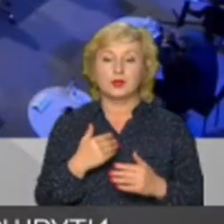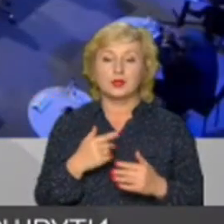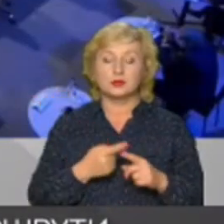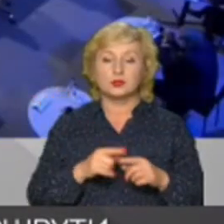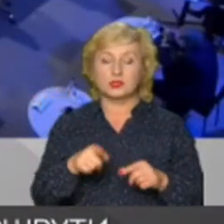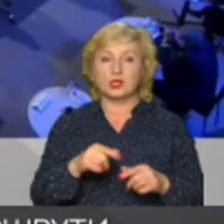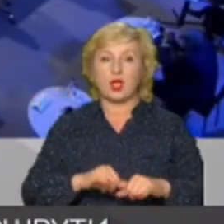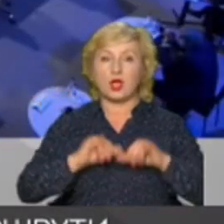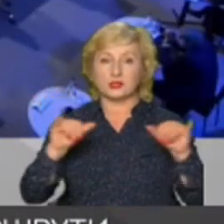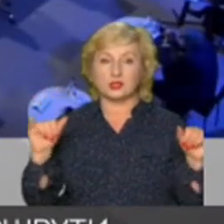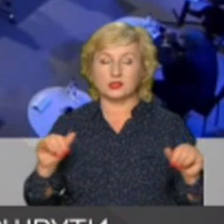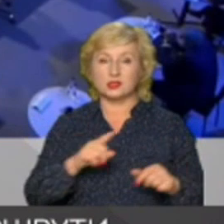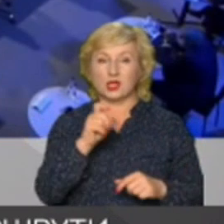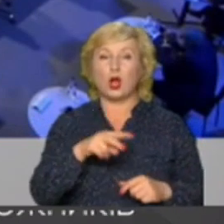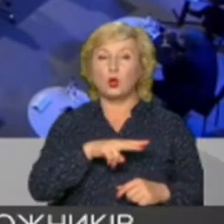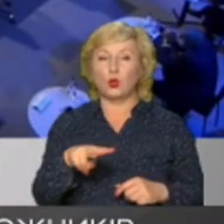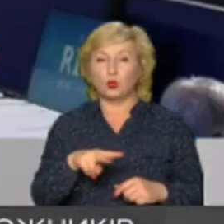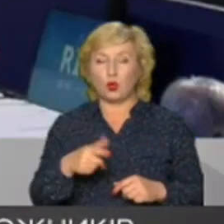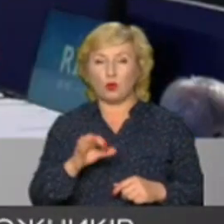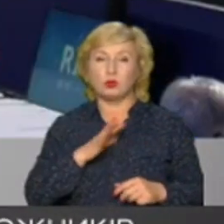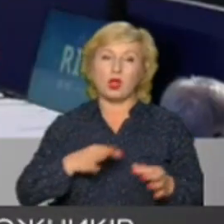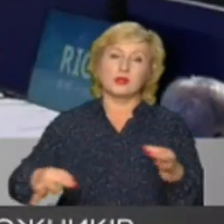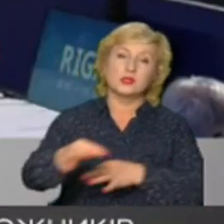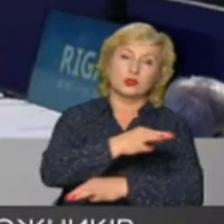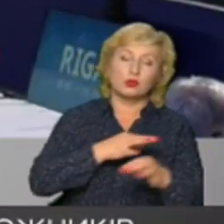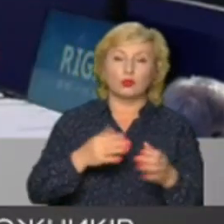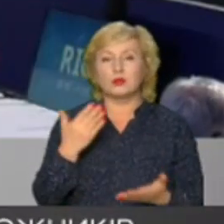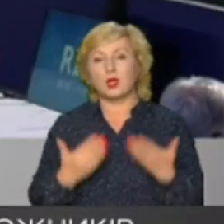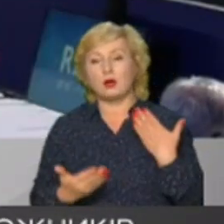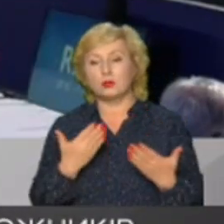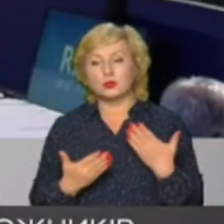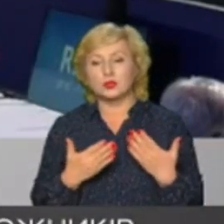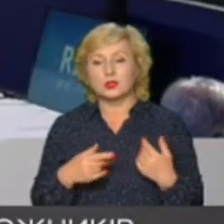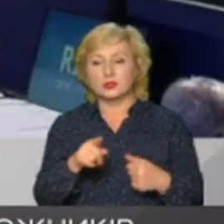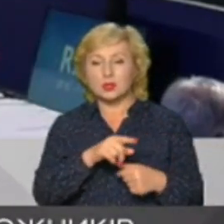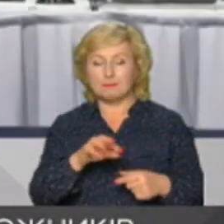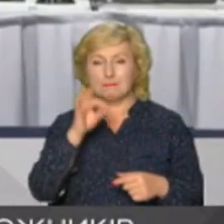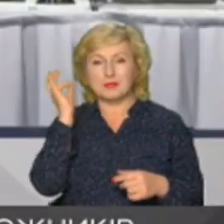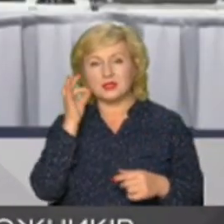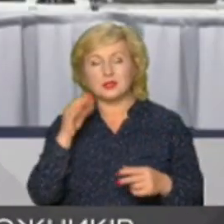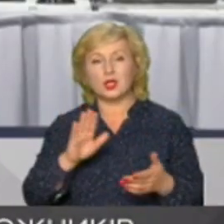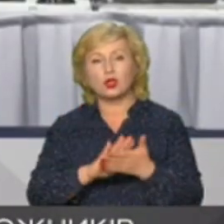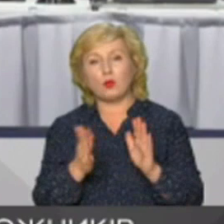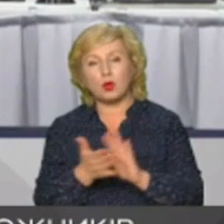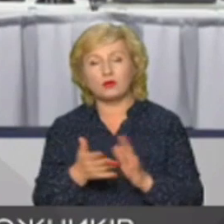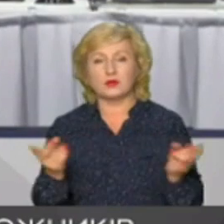з лютого, там ще була така дискусія, ну, мабуть, там ці мінські домовленості треба